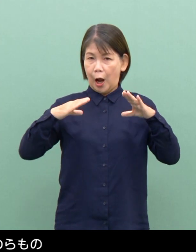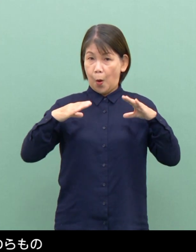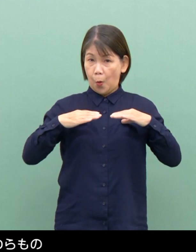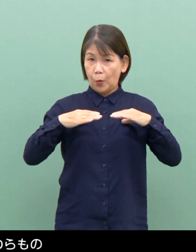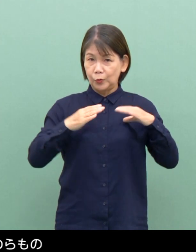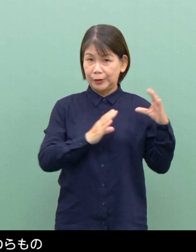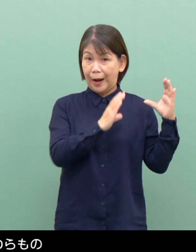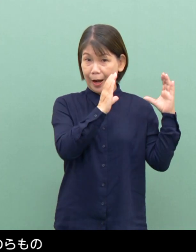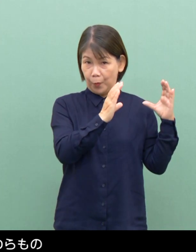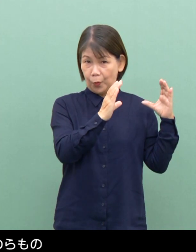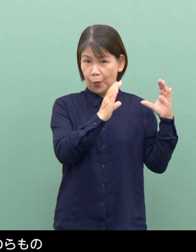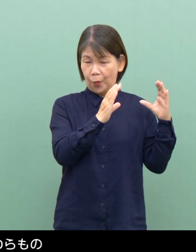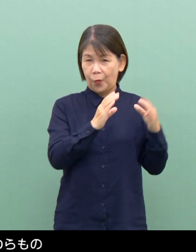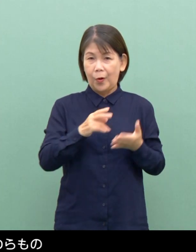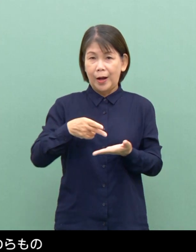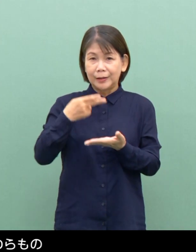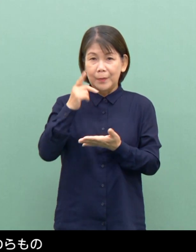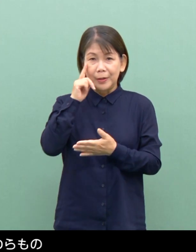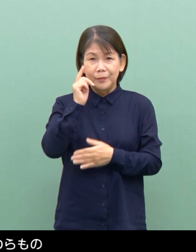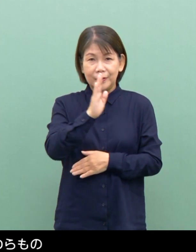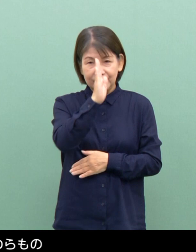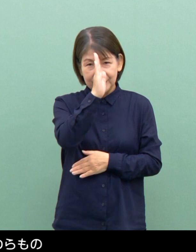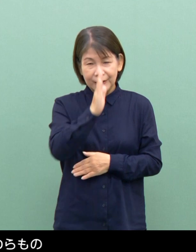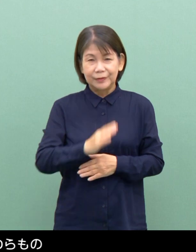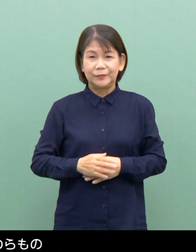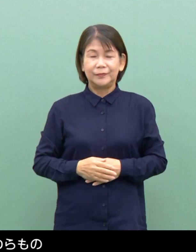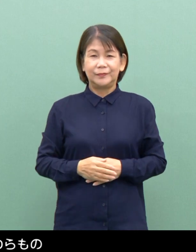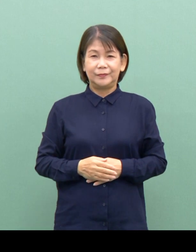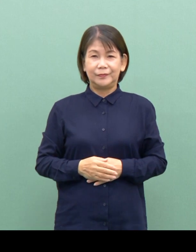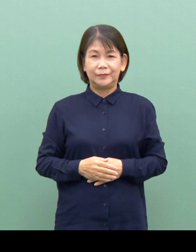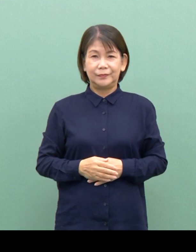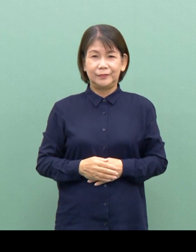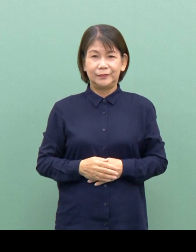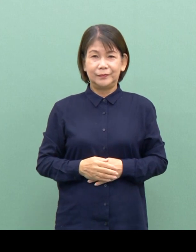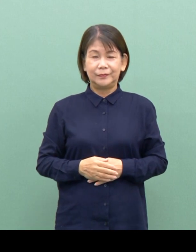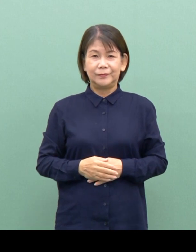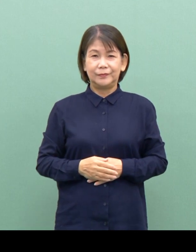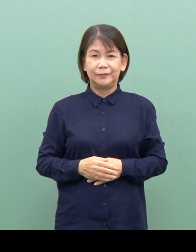る長崎俵物をぜひご活用ください。